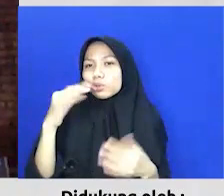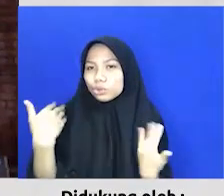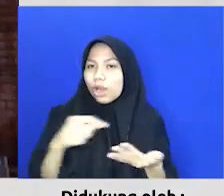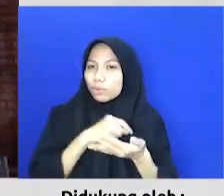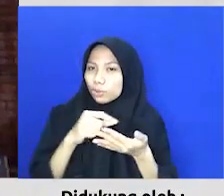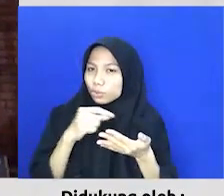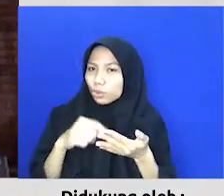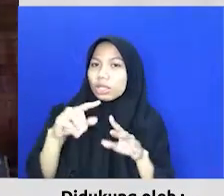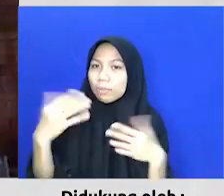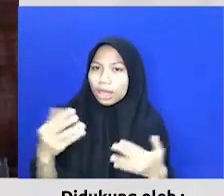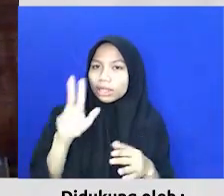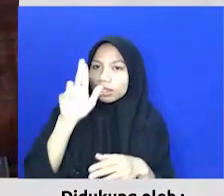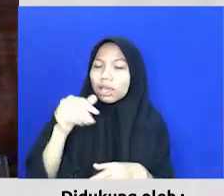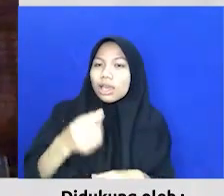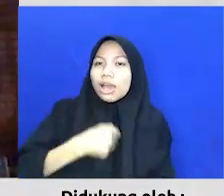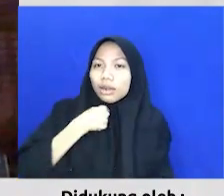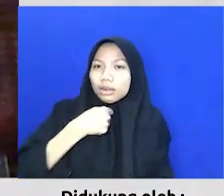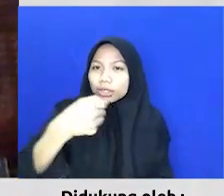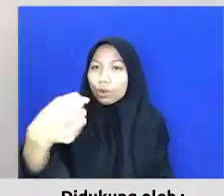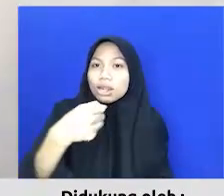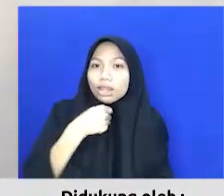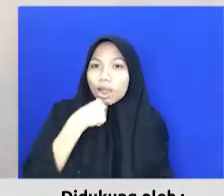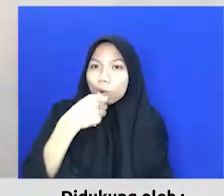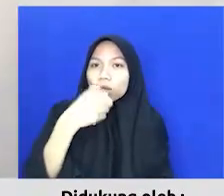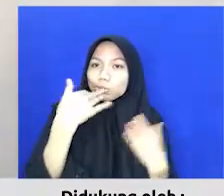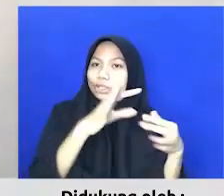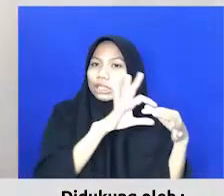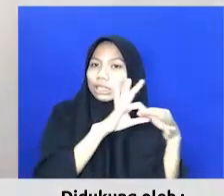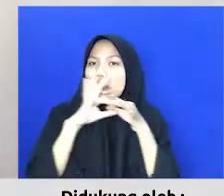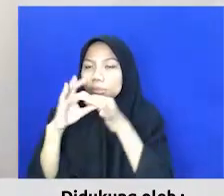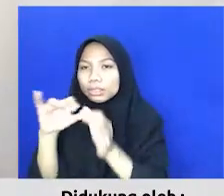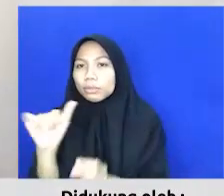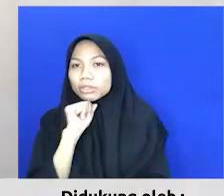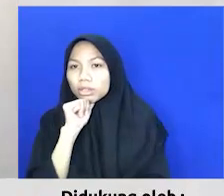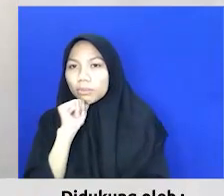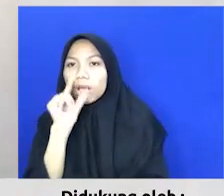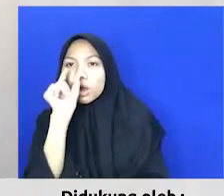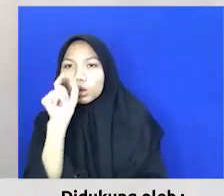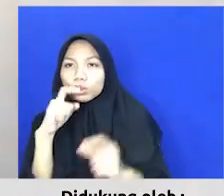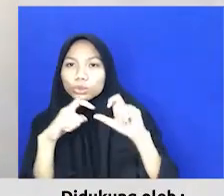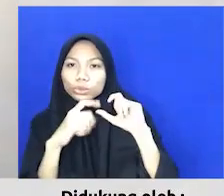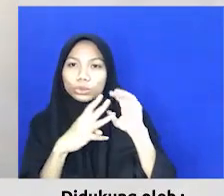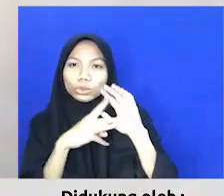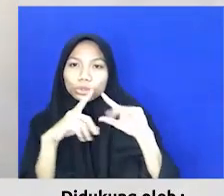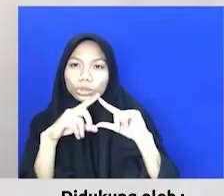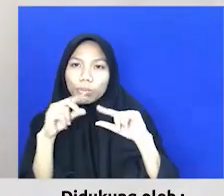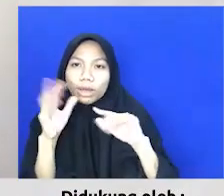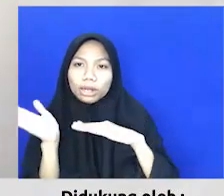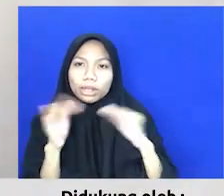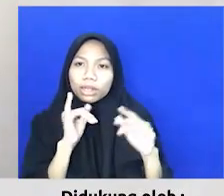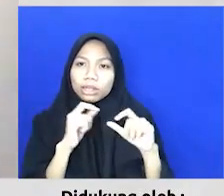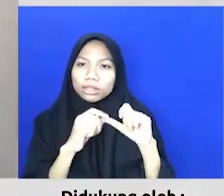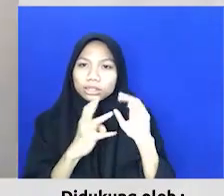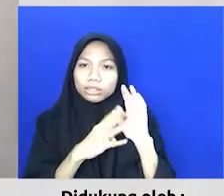karena kita bicarakan nanti, Harimau Campah judulnya itu. Kemudian salah satu juga yang cukup penting, sebuah